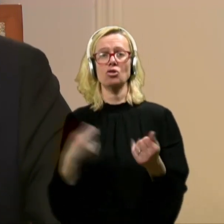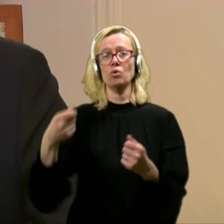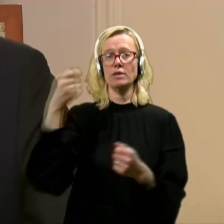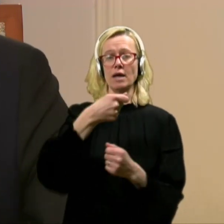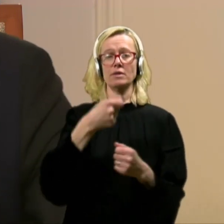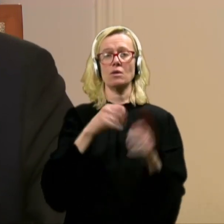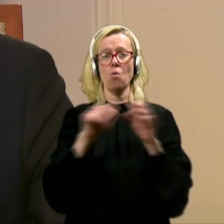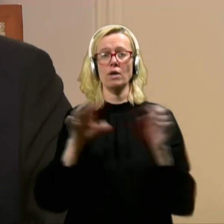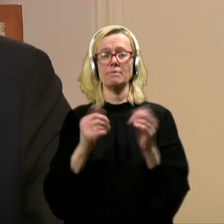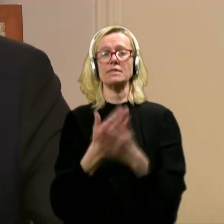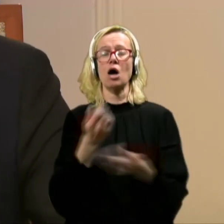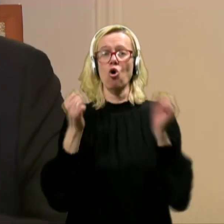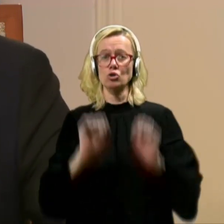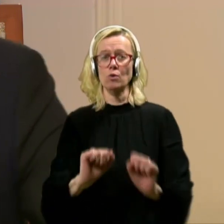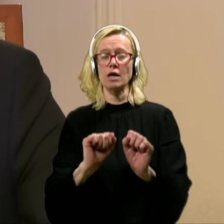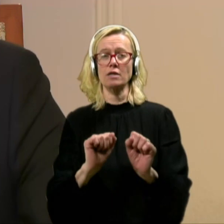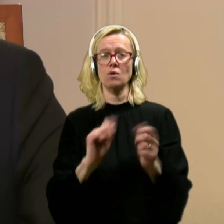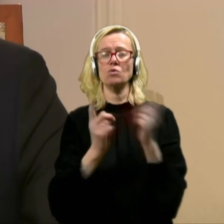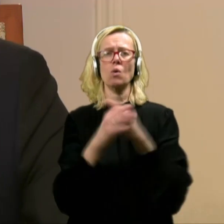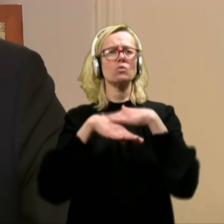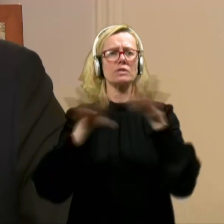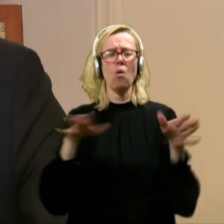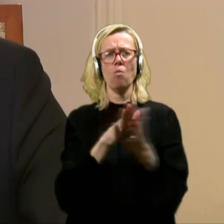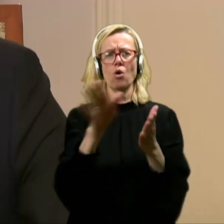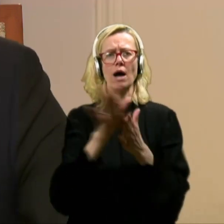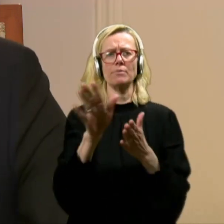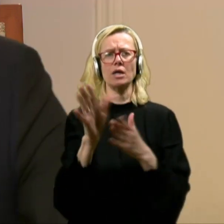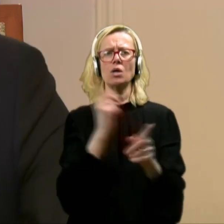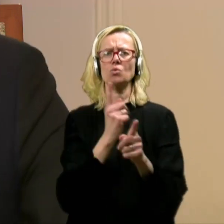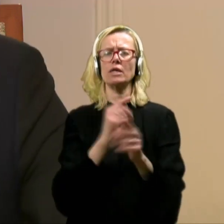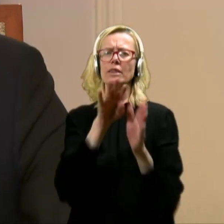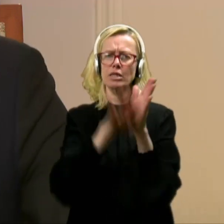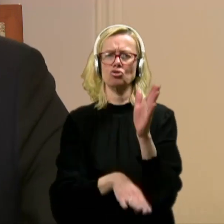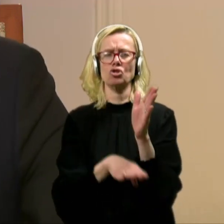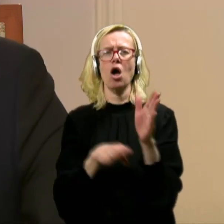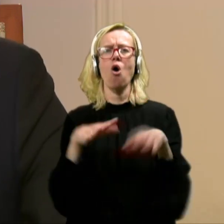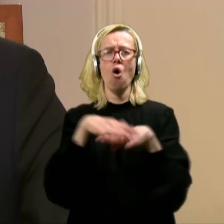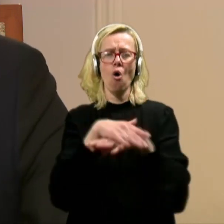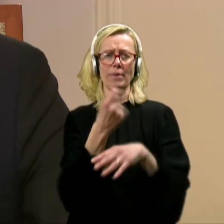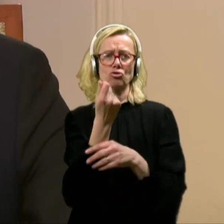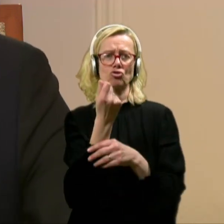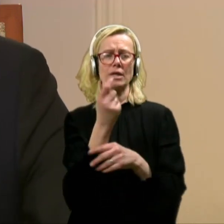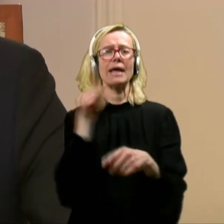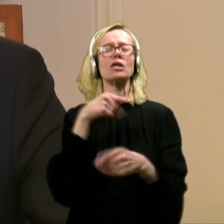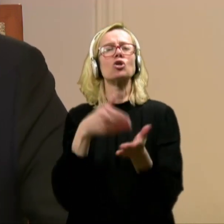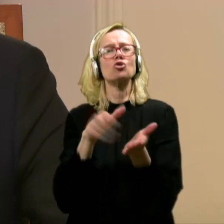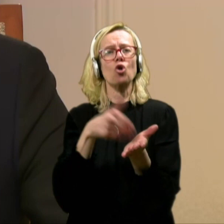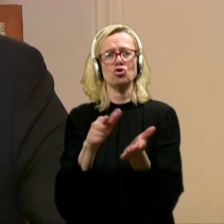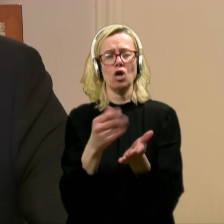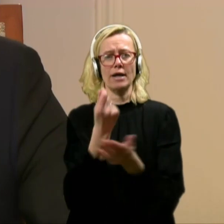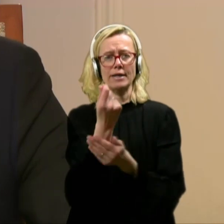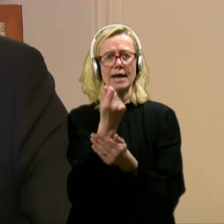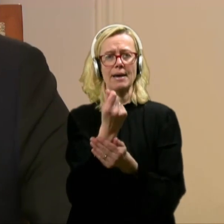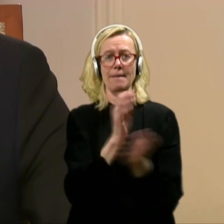dodatni ukrepi za gospodarstvo oziroma za vse uporabnike tudi nižje omrežnine in trošarine, ki